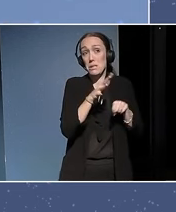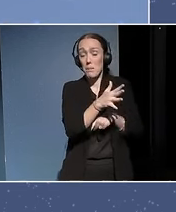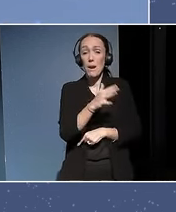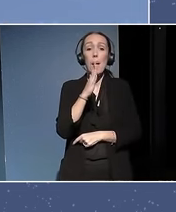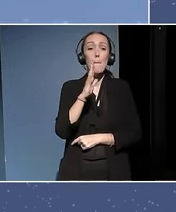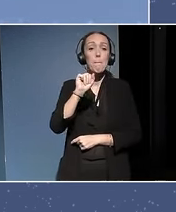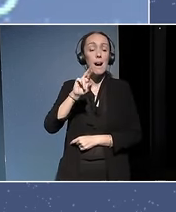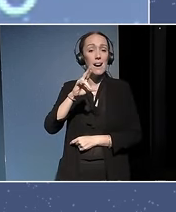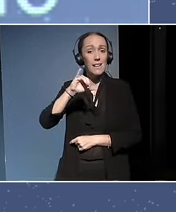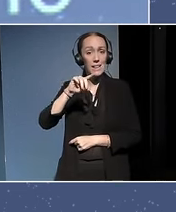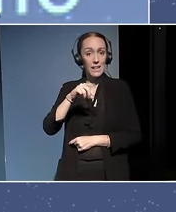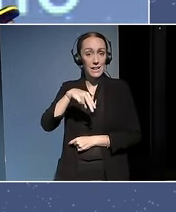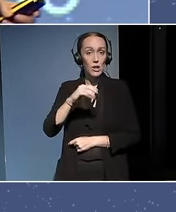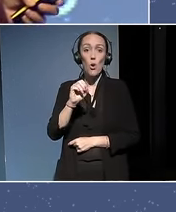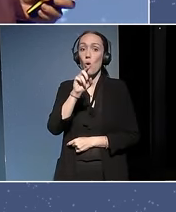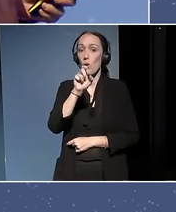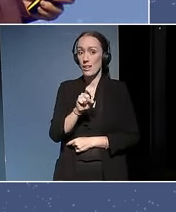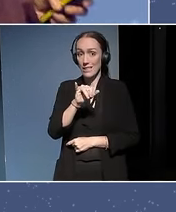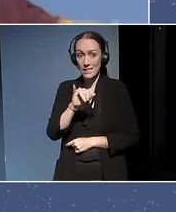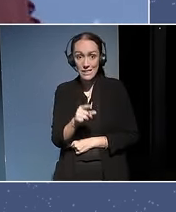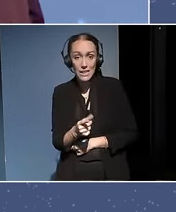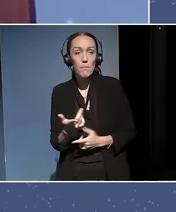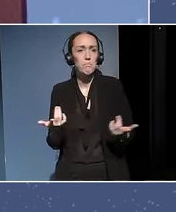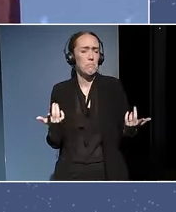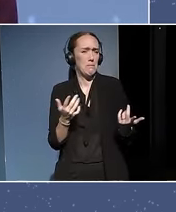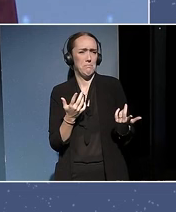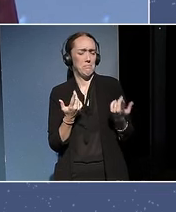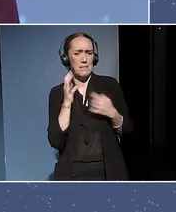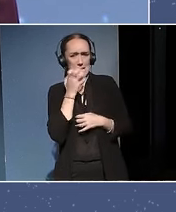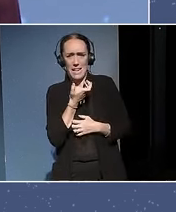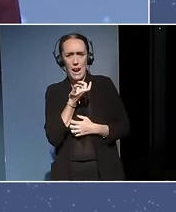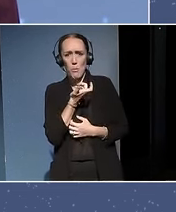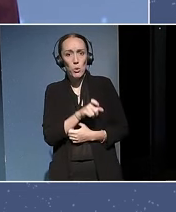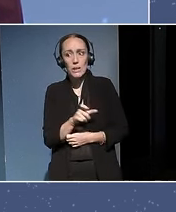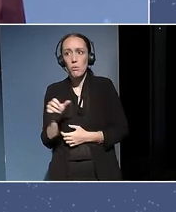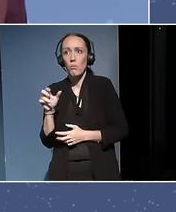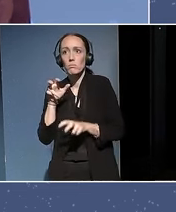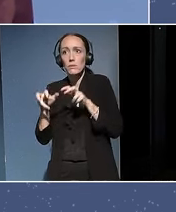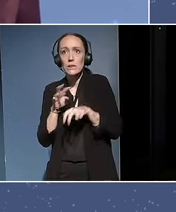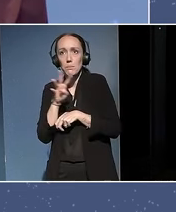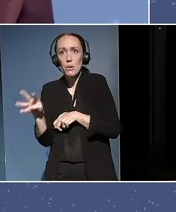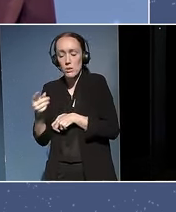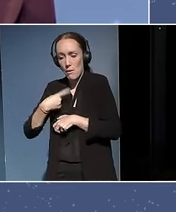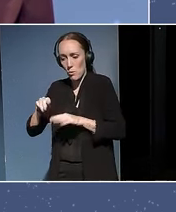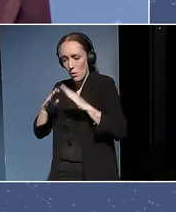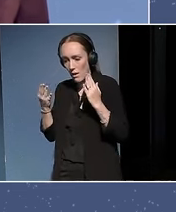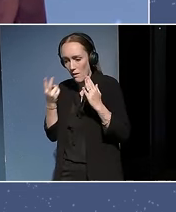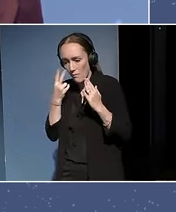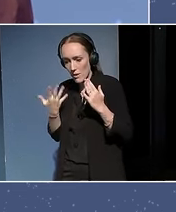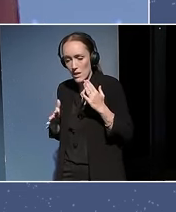Cretaceo e questo noi cioè Paradossalmente dicevo e lo spinosauro a un certo punto è